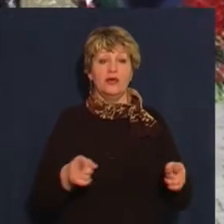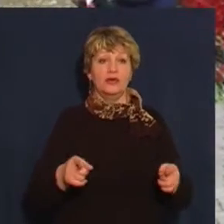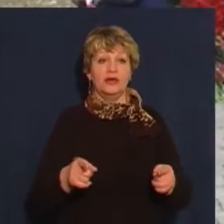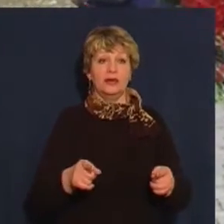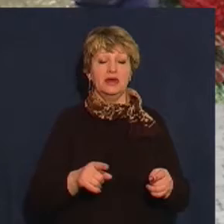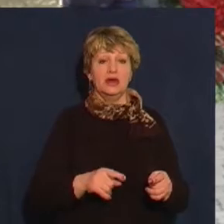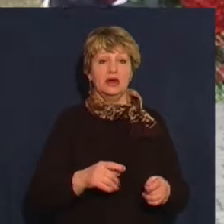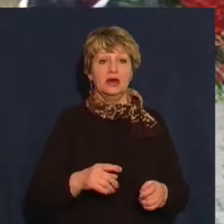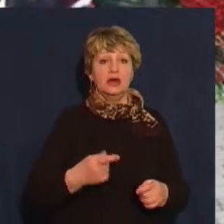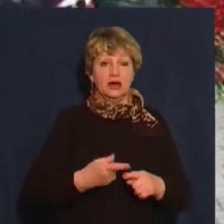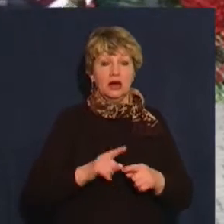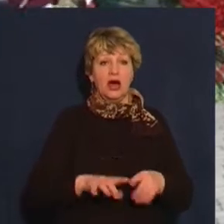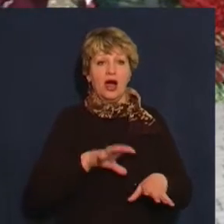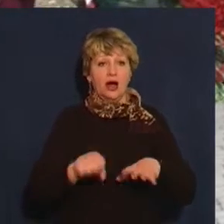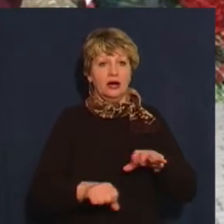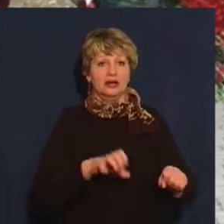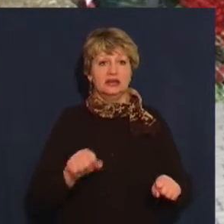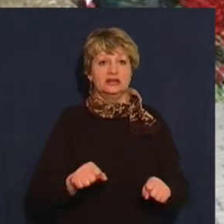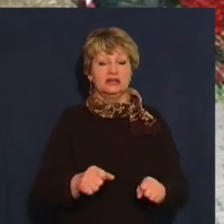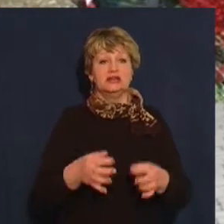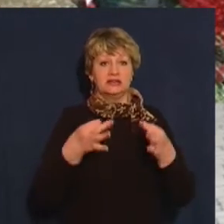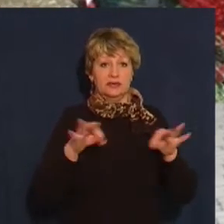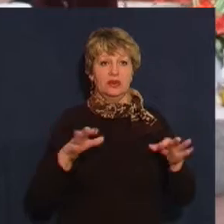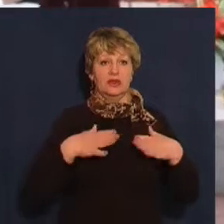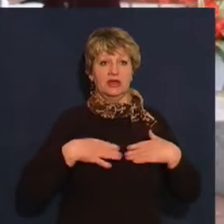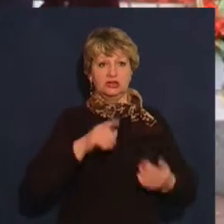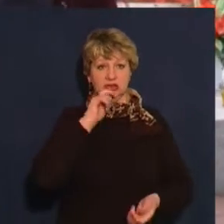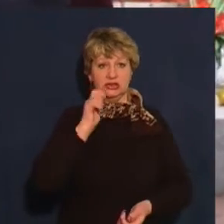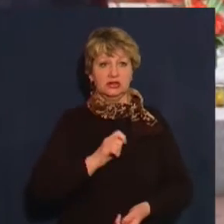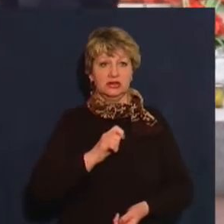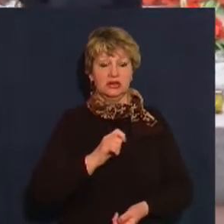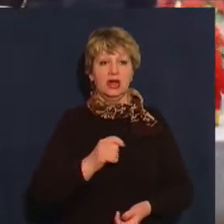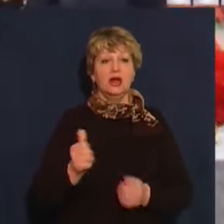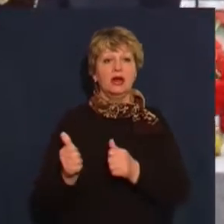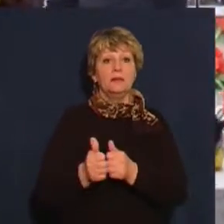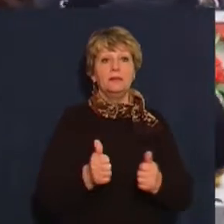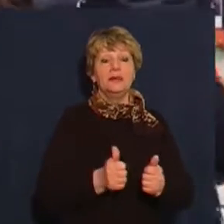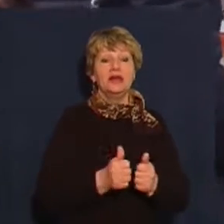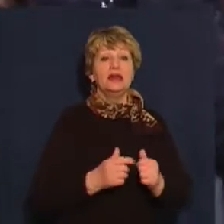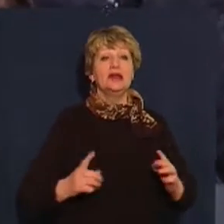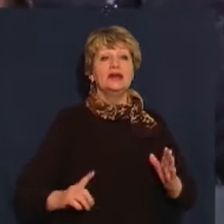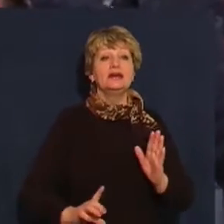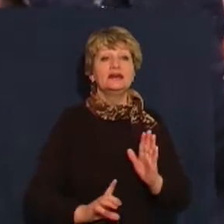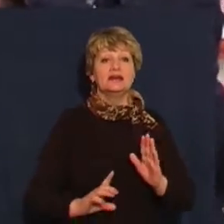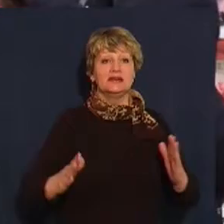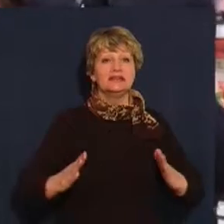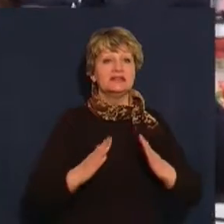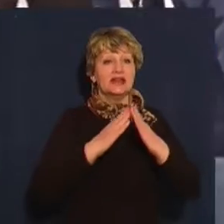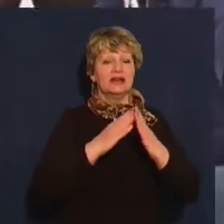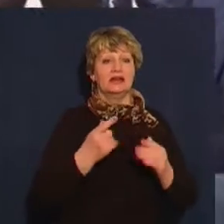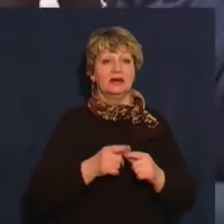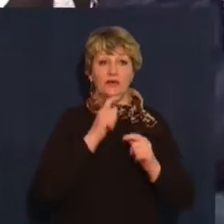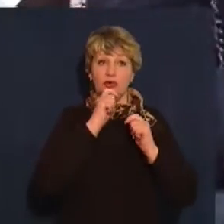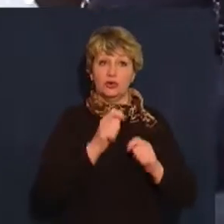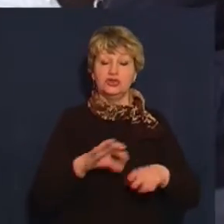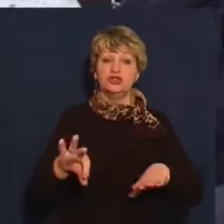агресії, захист територіальної цілісності і незалежності нашої держави. Біля стели пам'яті загиблим героям нагородні знаки вручили дружині